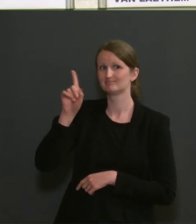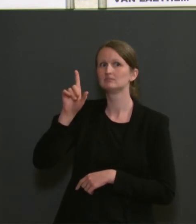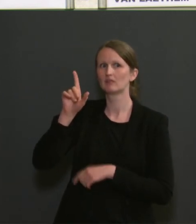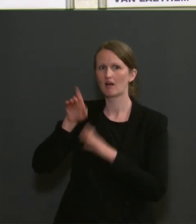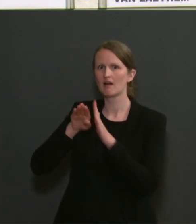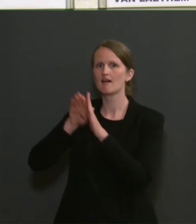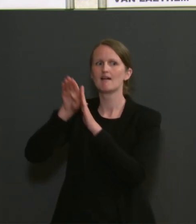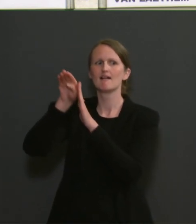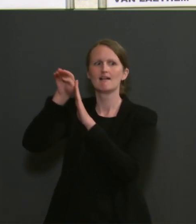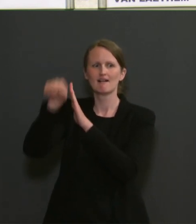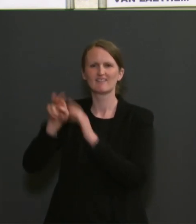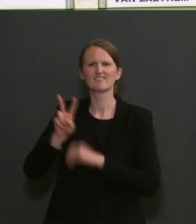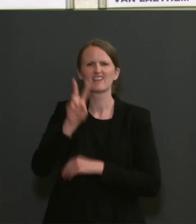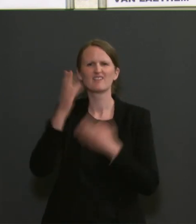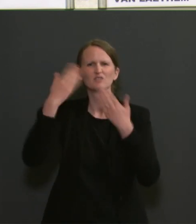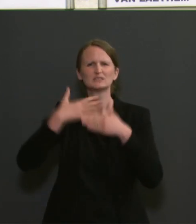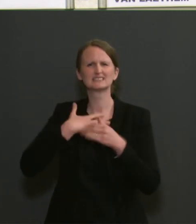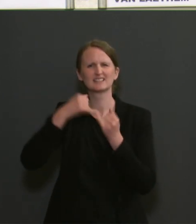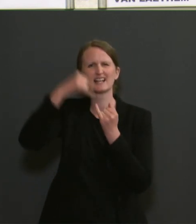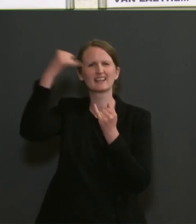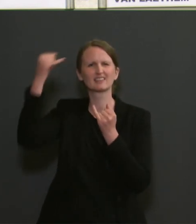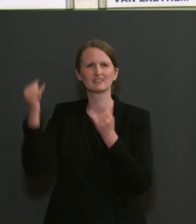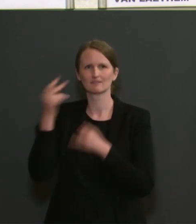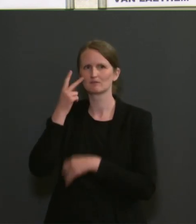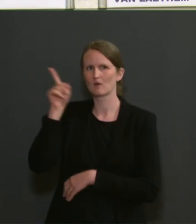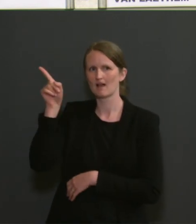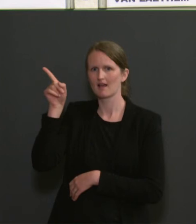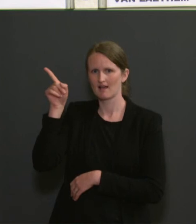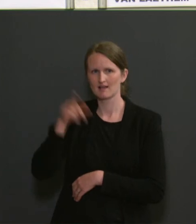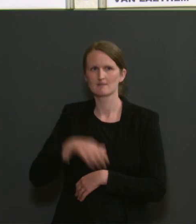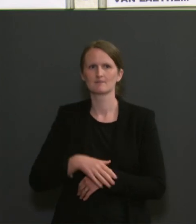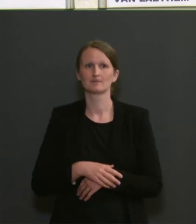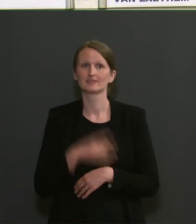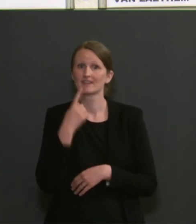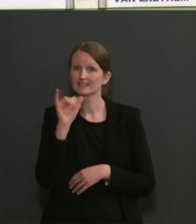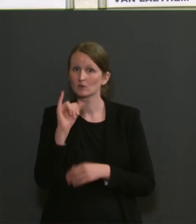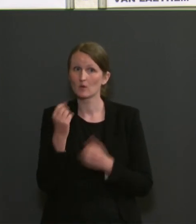d'une diminution de 16% sur une base hebdomadaire.